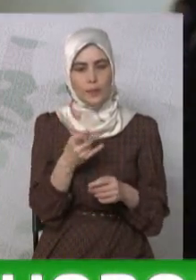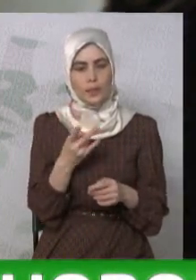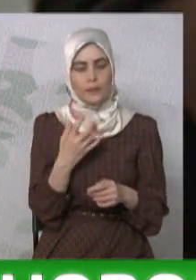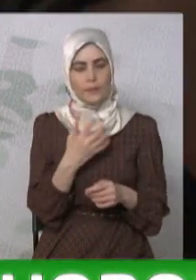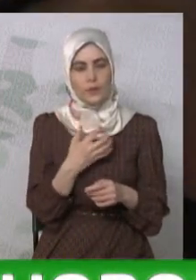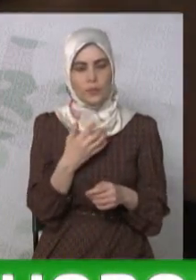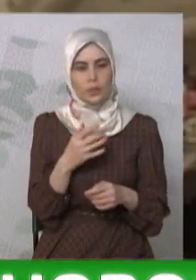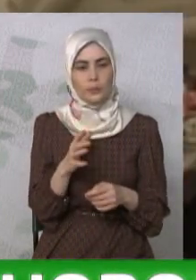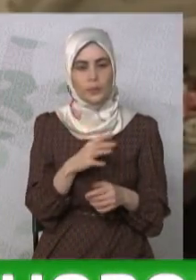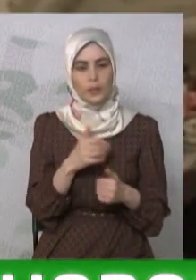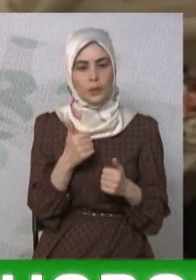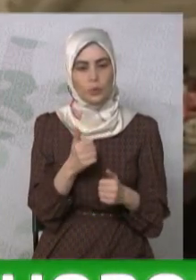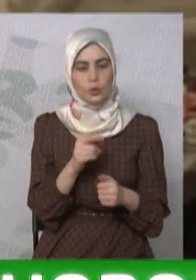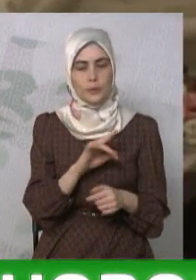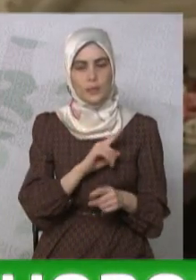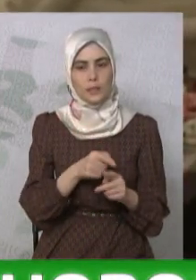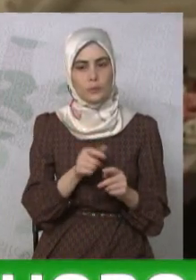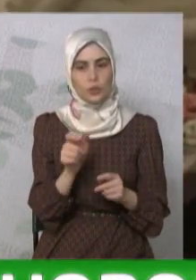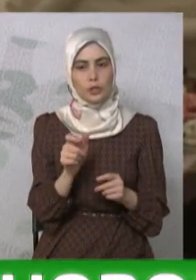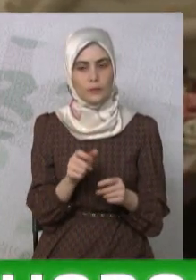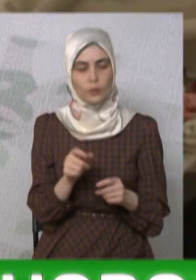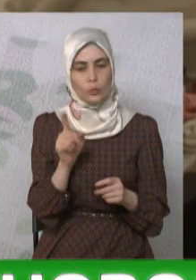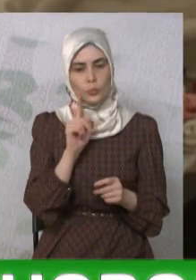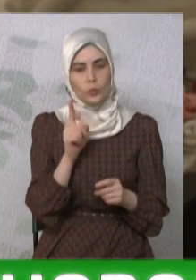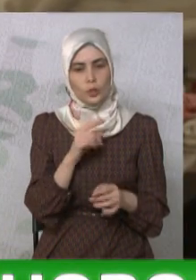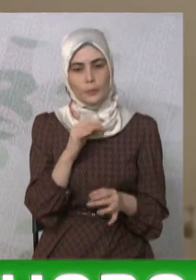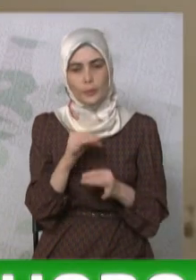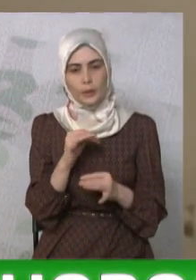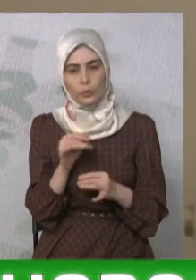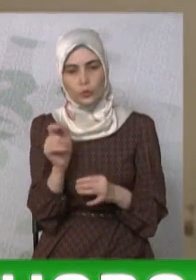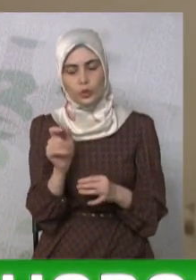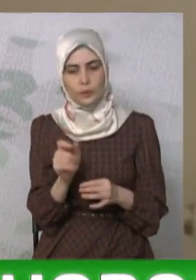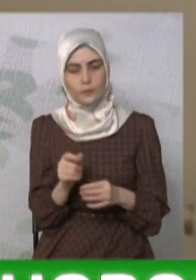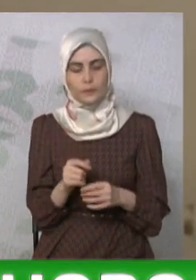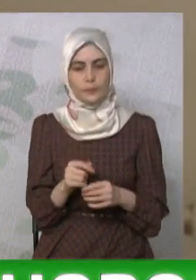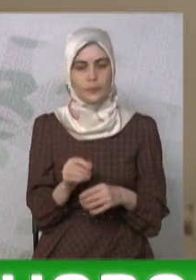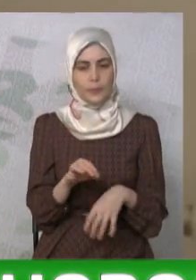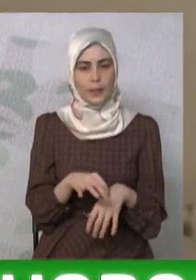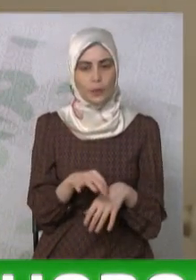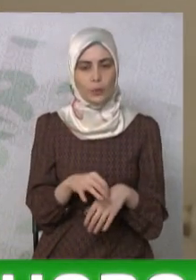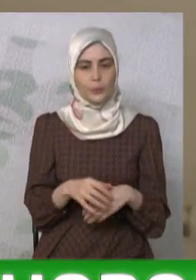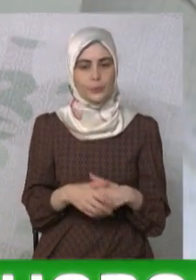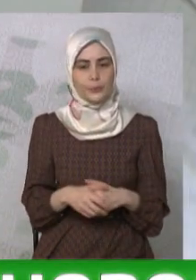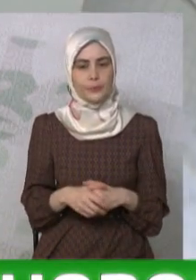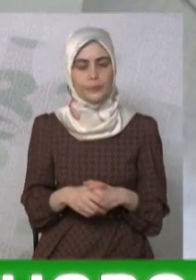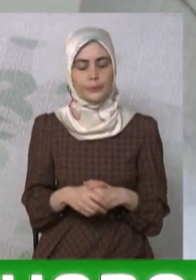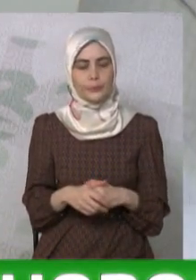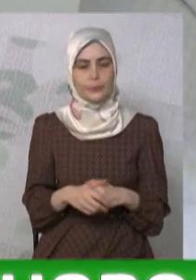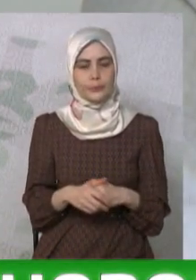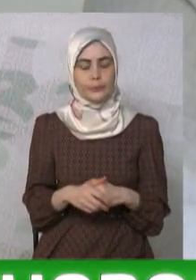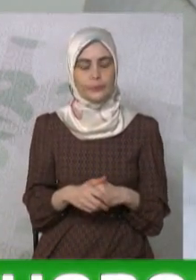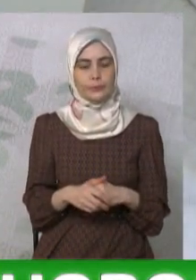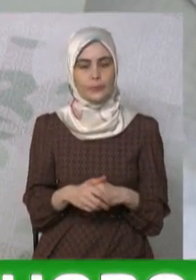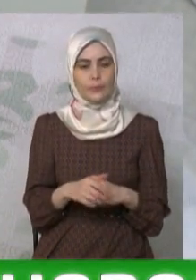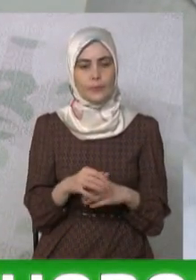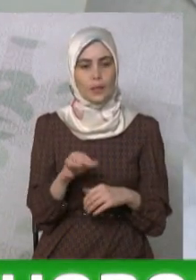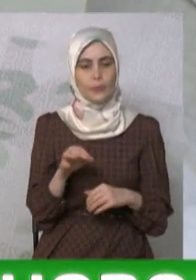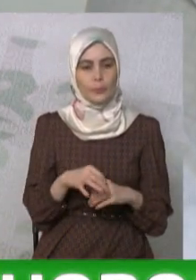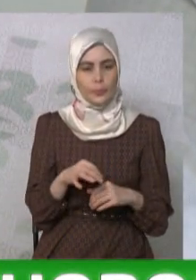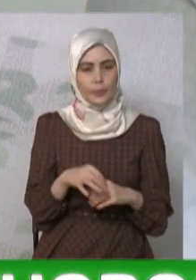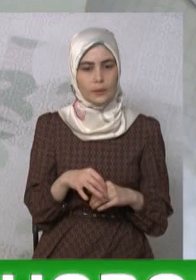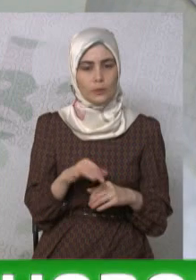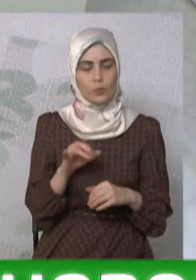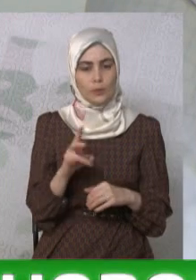быть хорошим и сильным человеком, умеющим найти подход к каждому пациенту, признается Башир Даудович. Или болезнь. Он